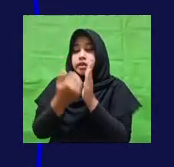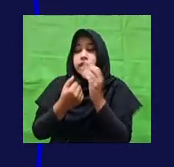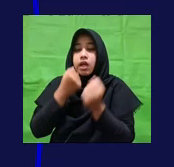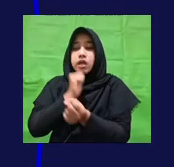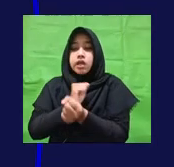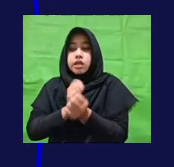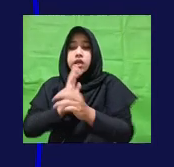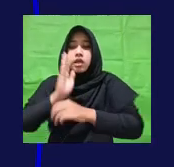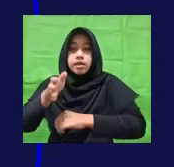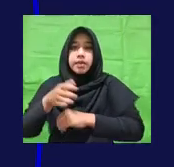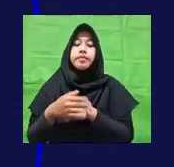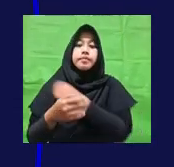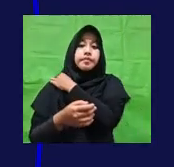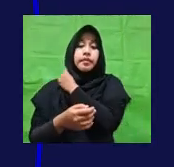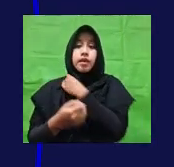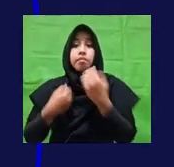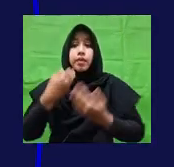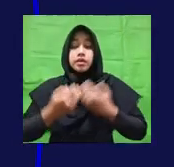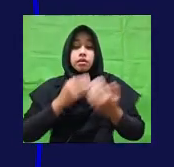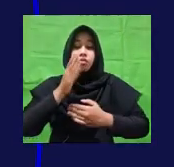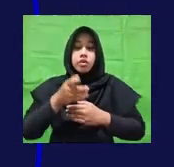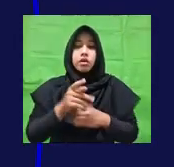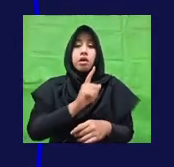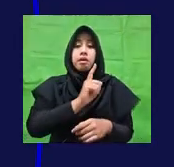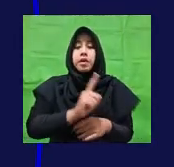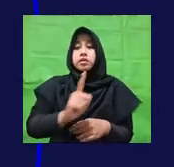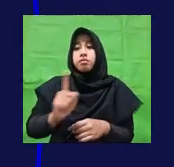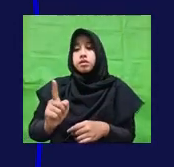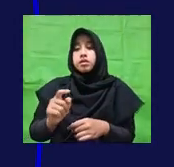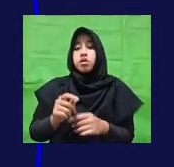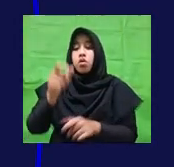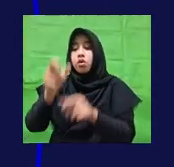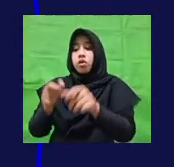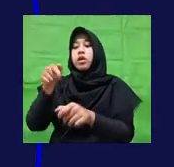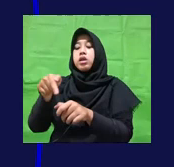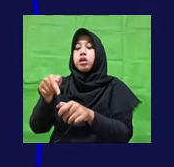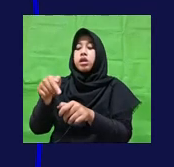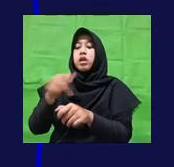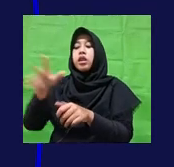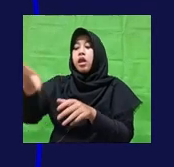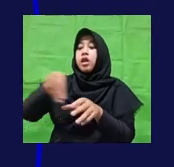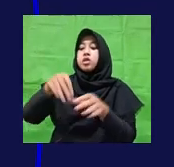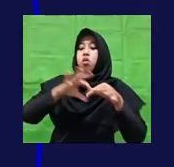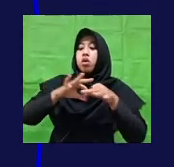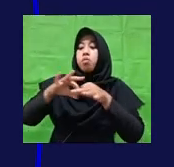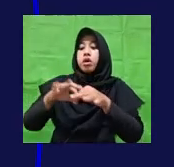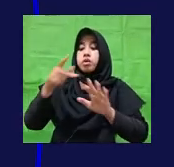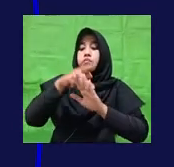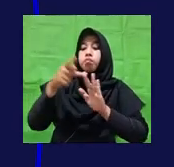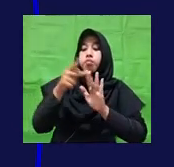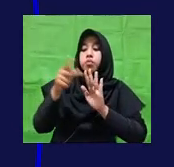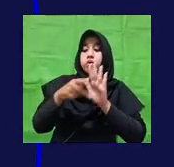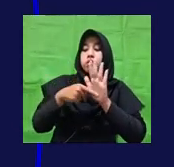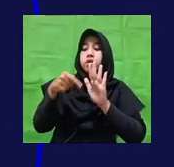nanti masing-masing orang yang kemudian kita ajak berkolaborasi dalam program ini akan melakukan